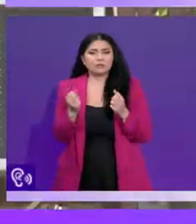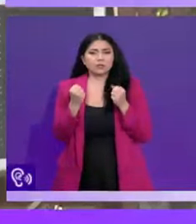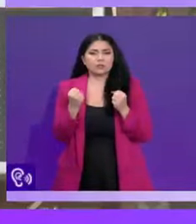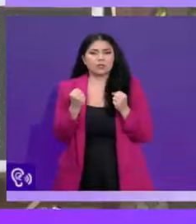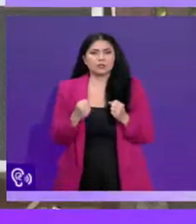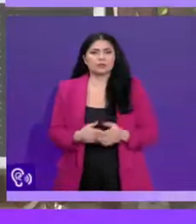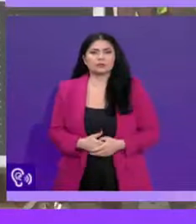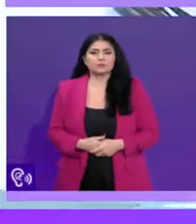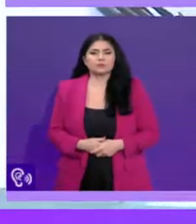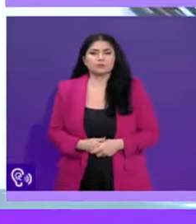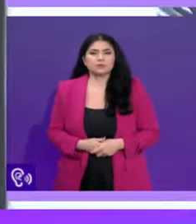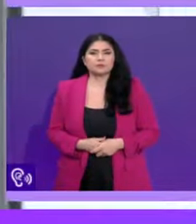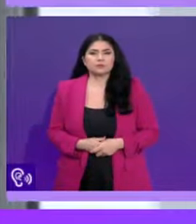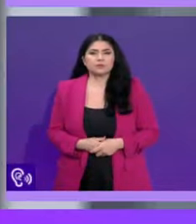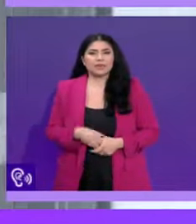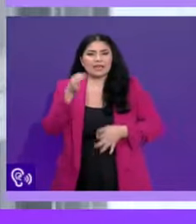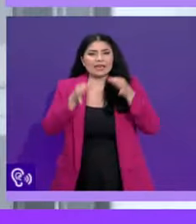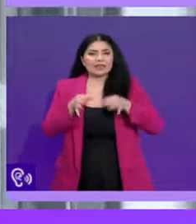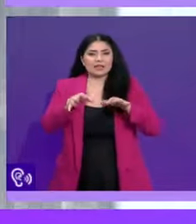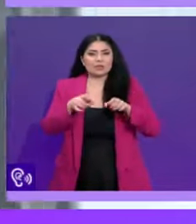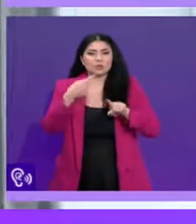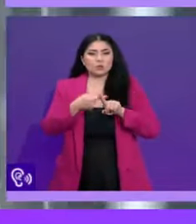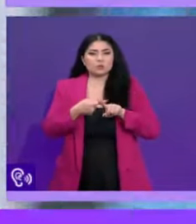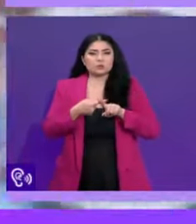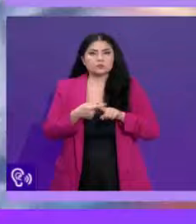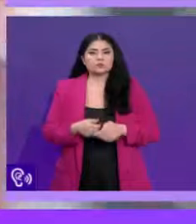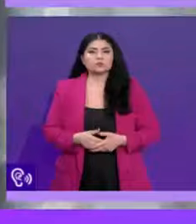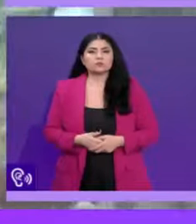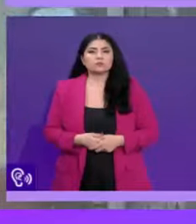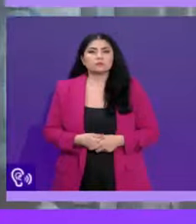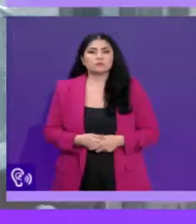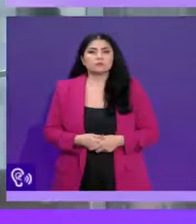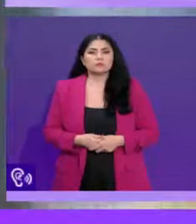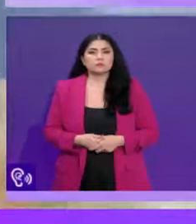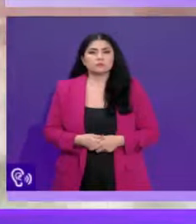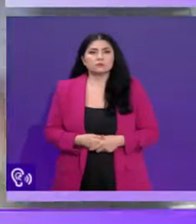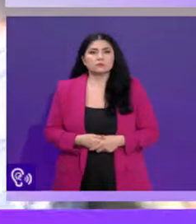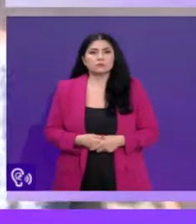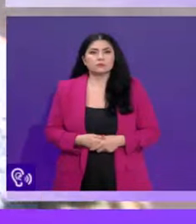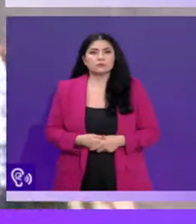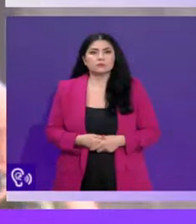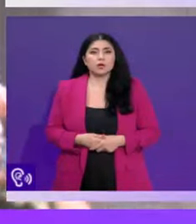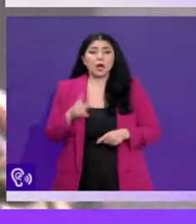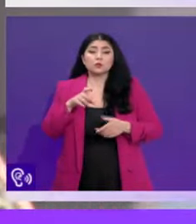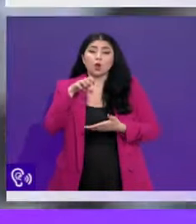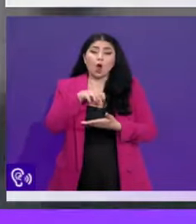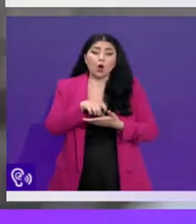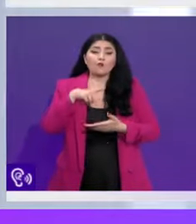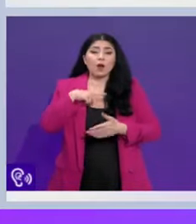de vijelie, căderi de grindină și cantități de apă, așa cum menționam, care la nivel local pot